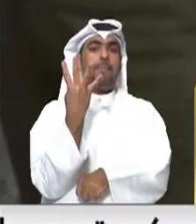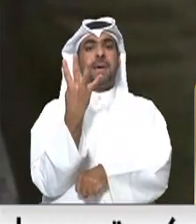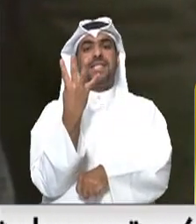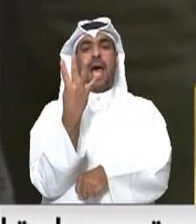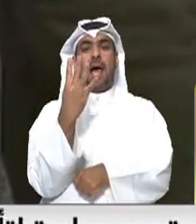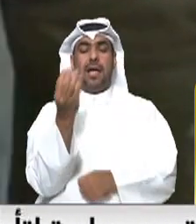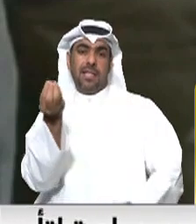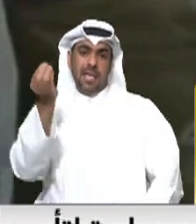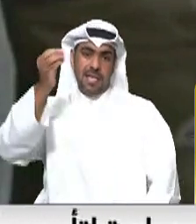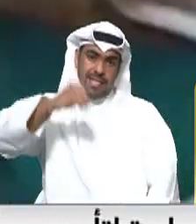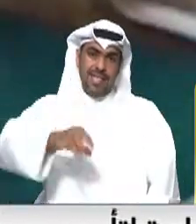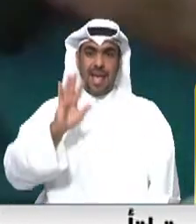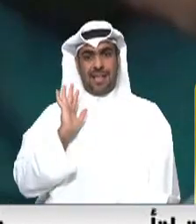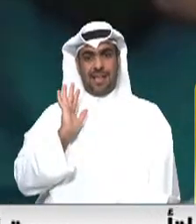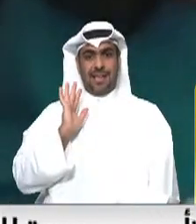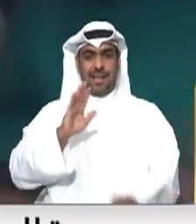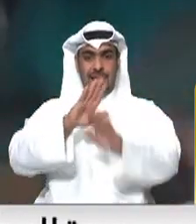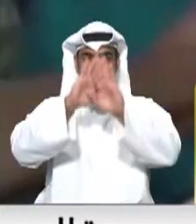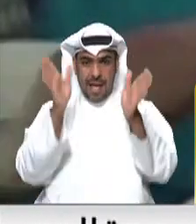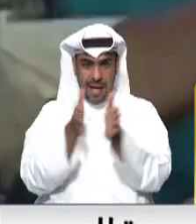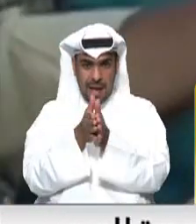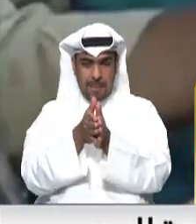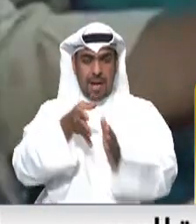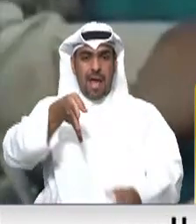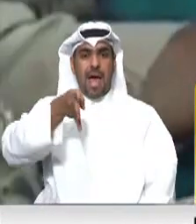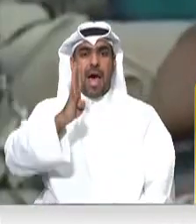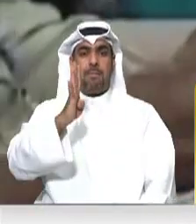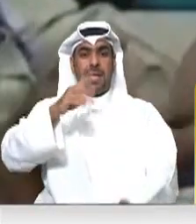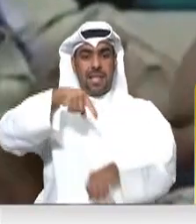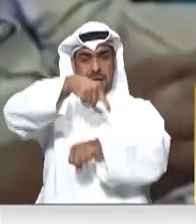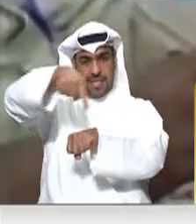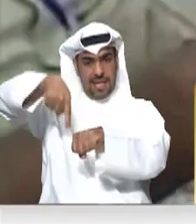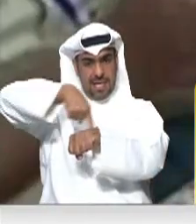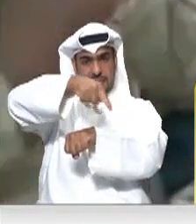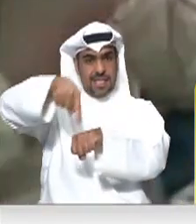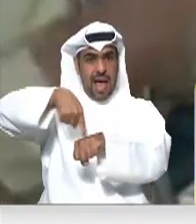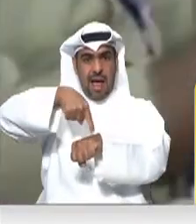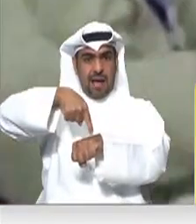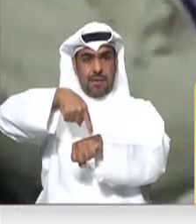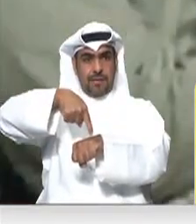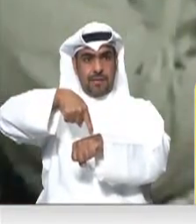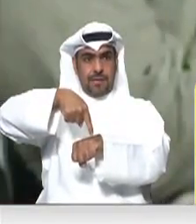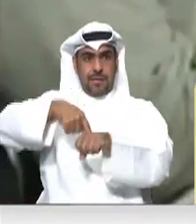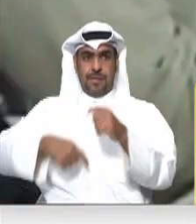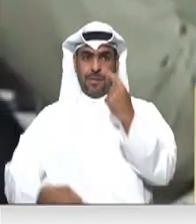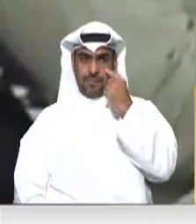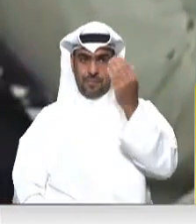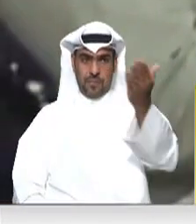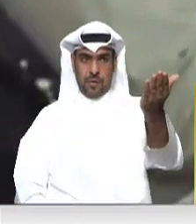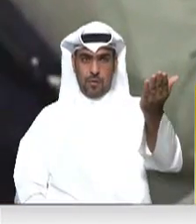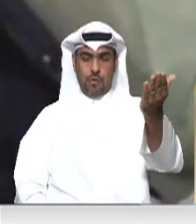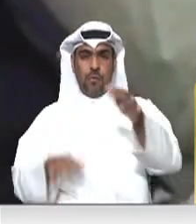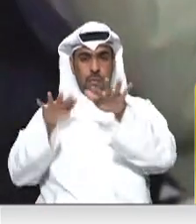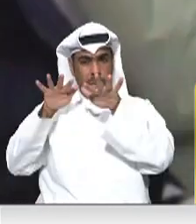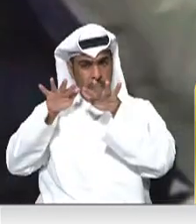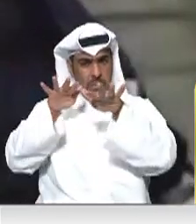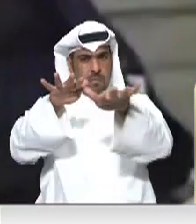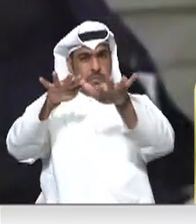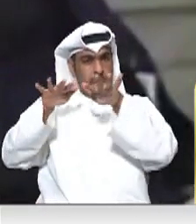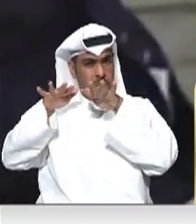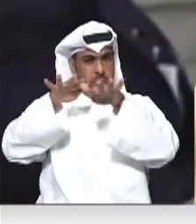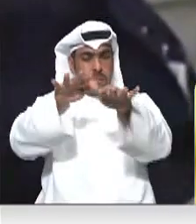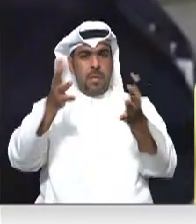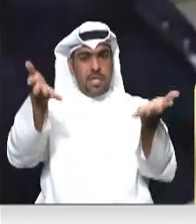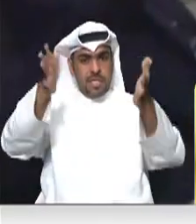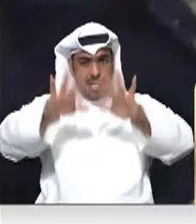في الانتخابات الرئاسية الإيرانية بصورة متتالية في بعض الدول الغربية، علما بأن صناديق الاقتراع تم